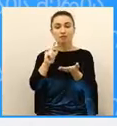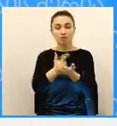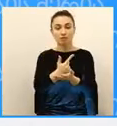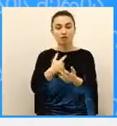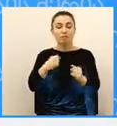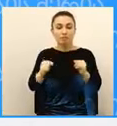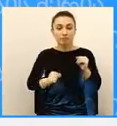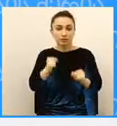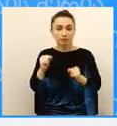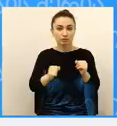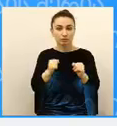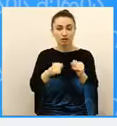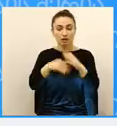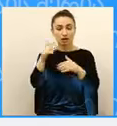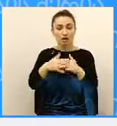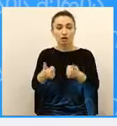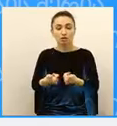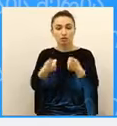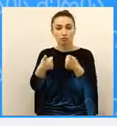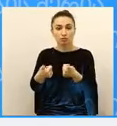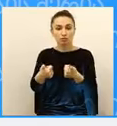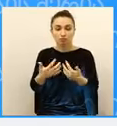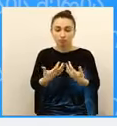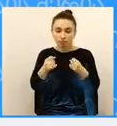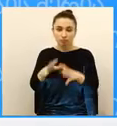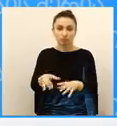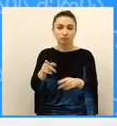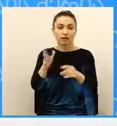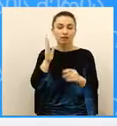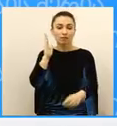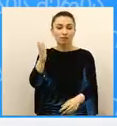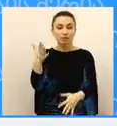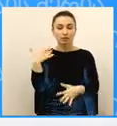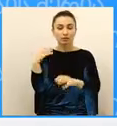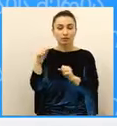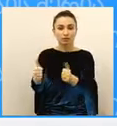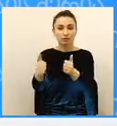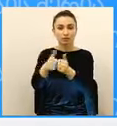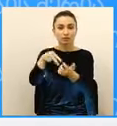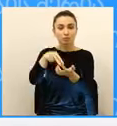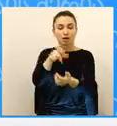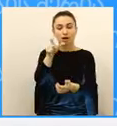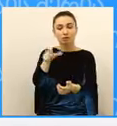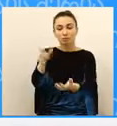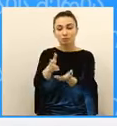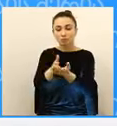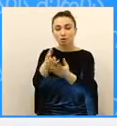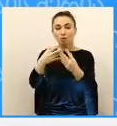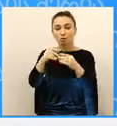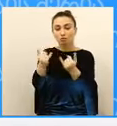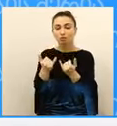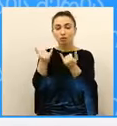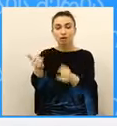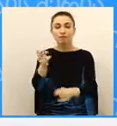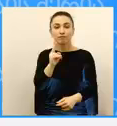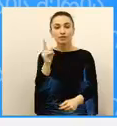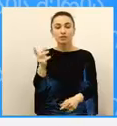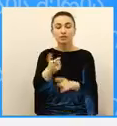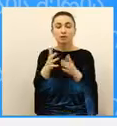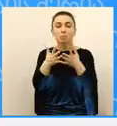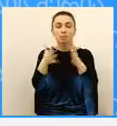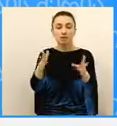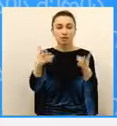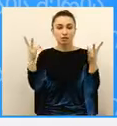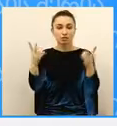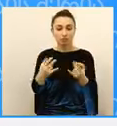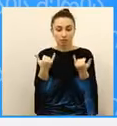მიმეორებ, მაქსიმალურად ხელშეუწყოთ, მაქსიმალურად გვექნება თანადგომა იმ ადამიანების მიმართ, იმ ოჯახების მიმართ, ვისაც ყველაზე